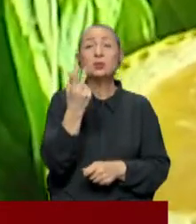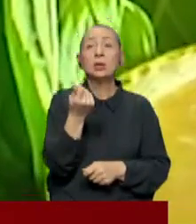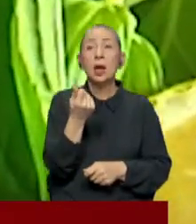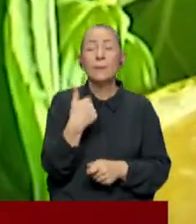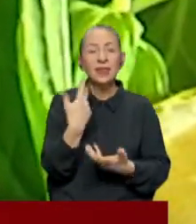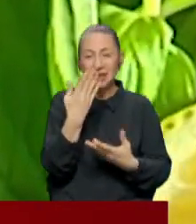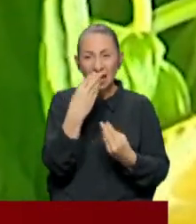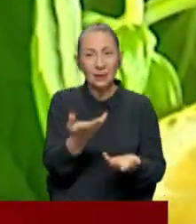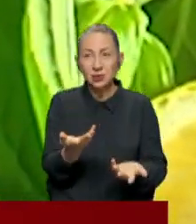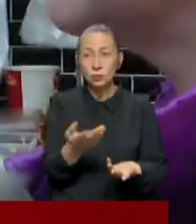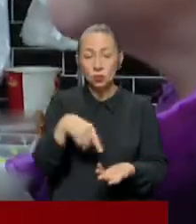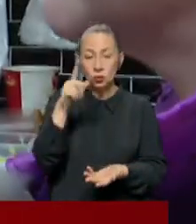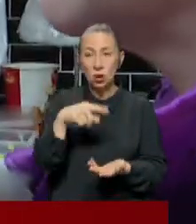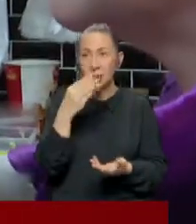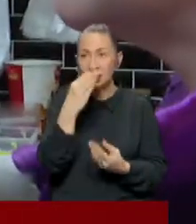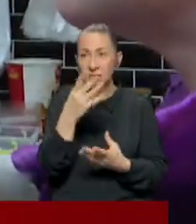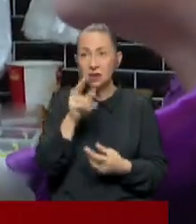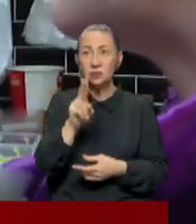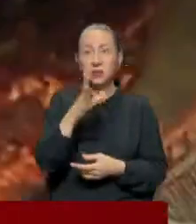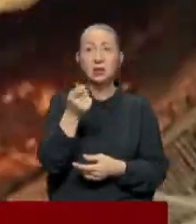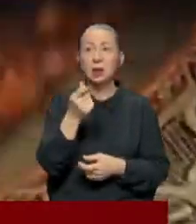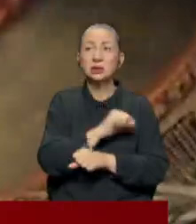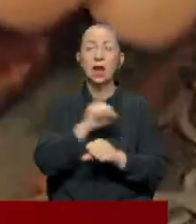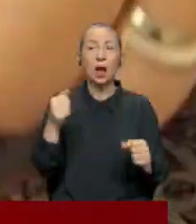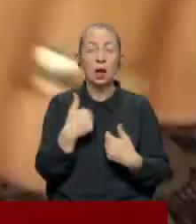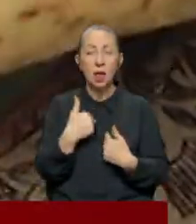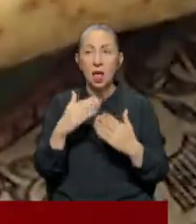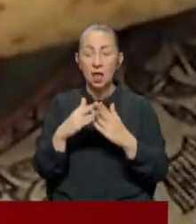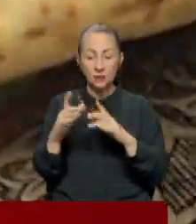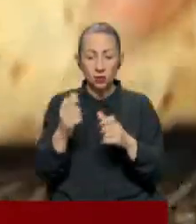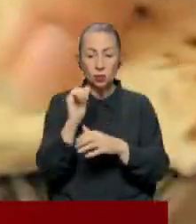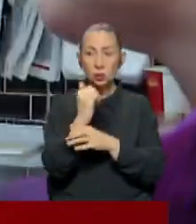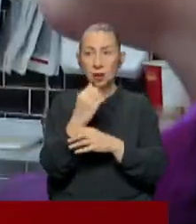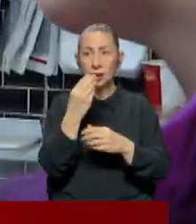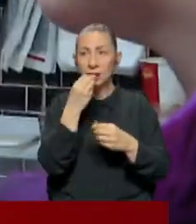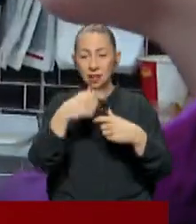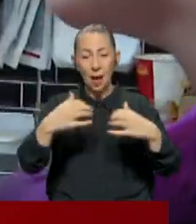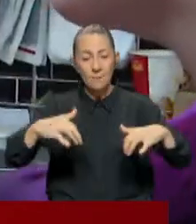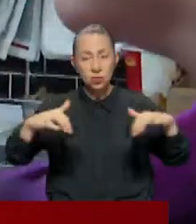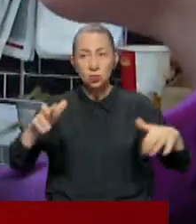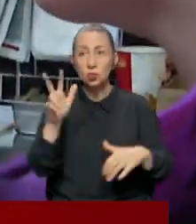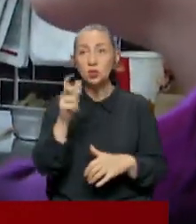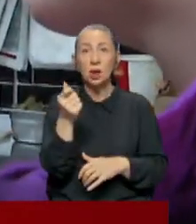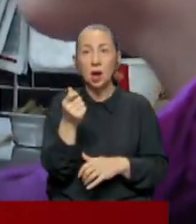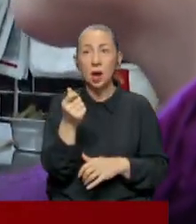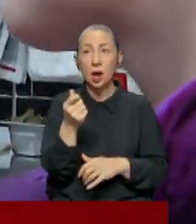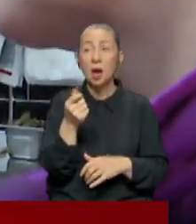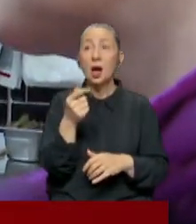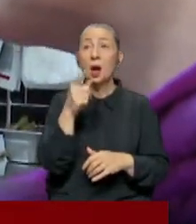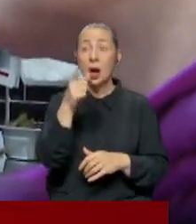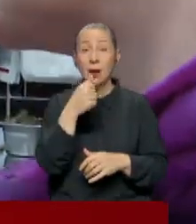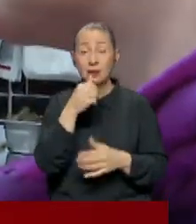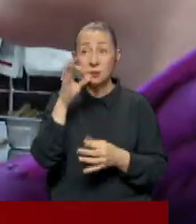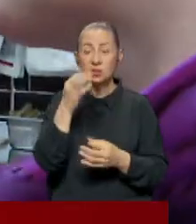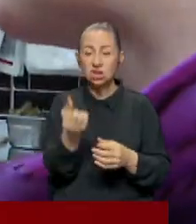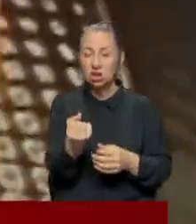kime nasıl ikram edeceğim? Günde 10 tane ısmarlasam zaten 75 lira kafadan gitti. Ev taşırken ustalara ısmarladığımız lahmacun şu anda 30 lira. Artun Kabalık çiğ